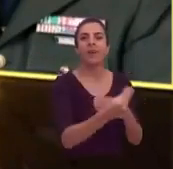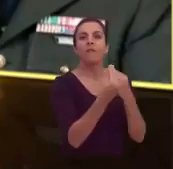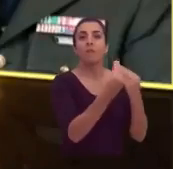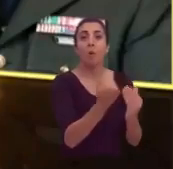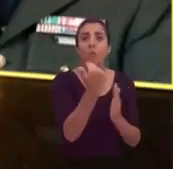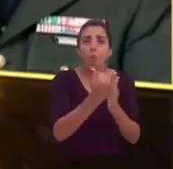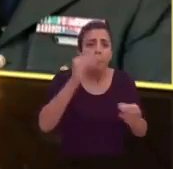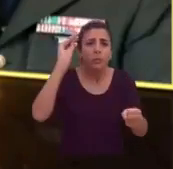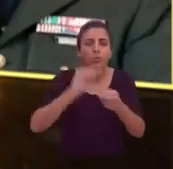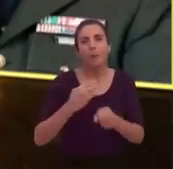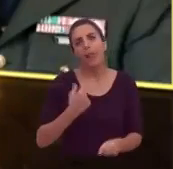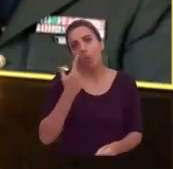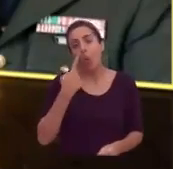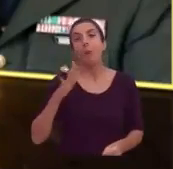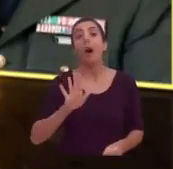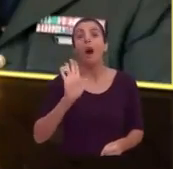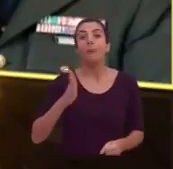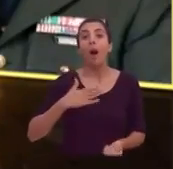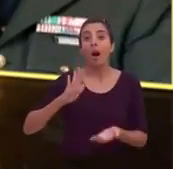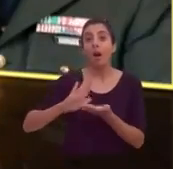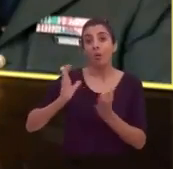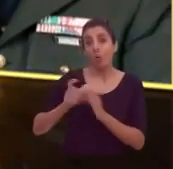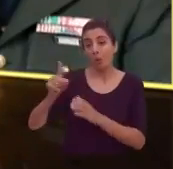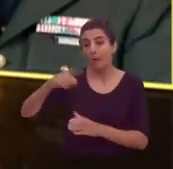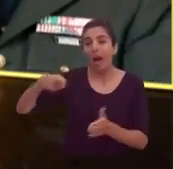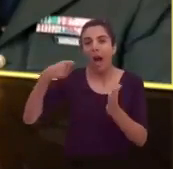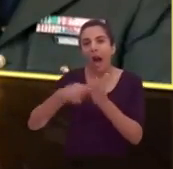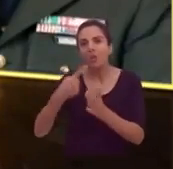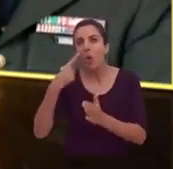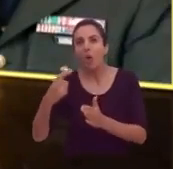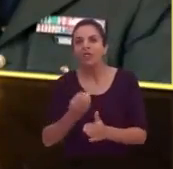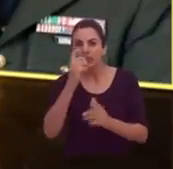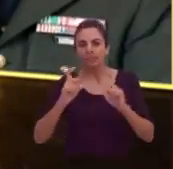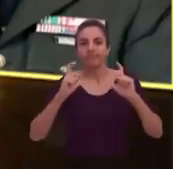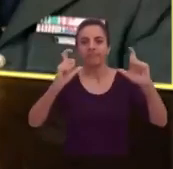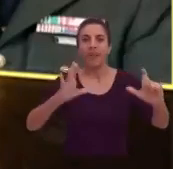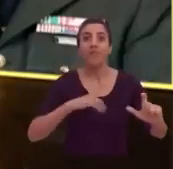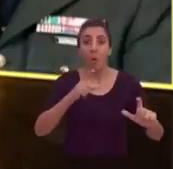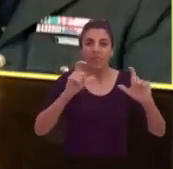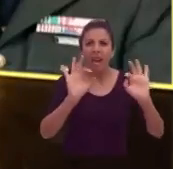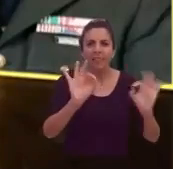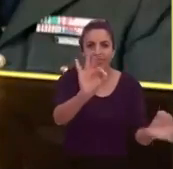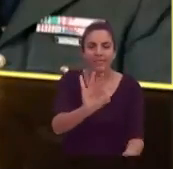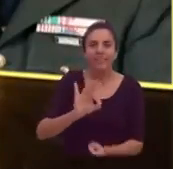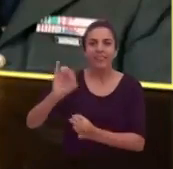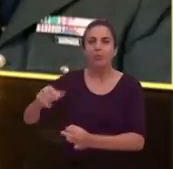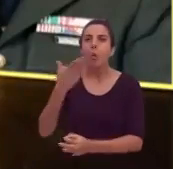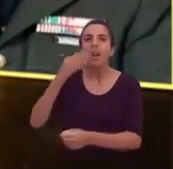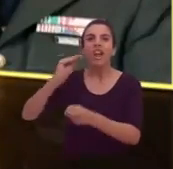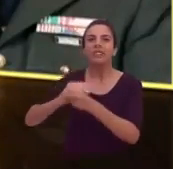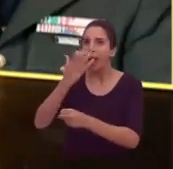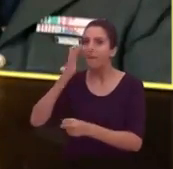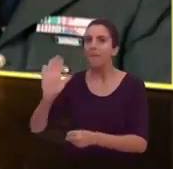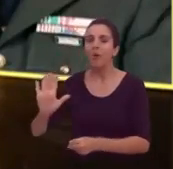Törenlerin sonrasını görmedim. Ama devremiz adına bir çelenk konulduğunu biliyorum. O çelenk şu anda Kara Harp